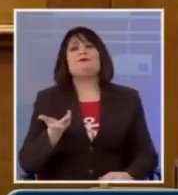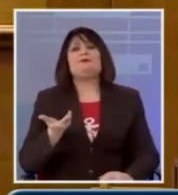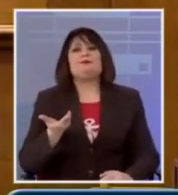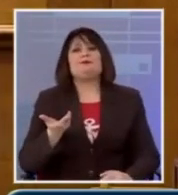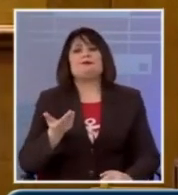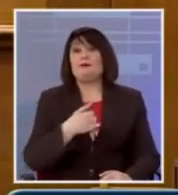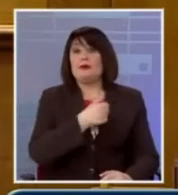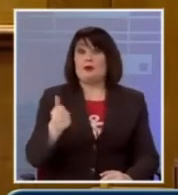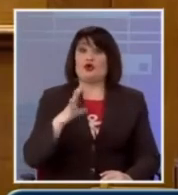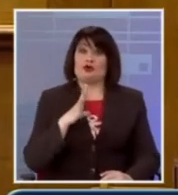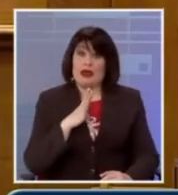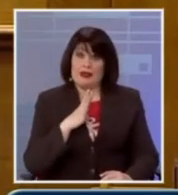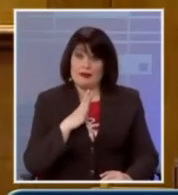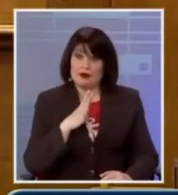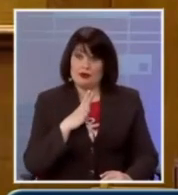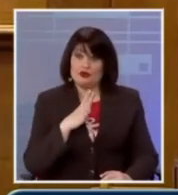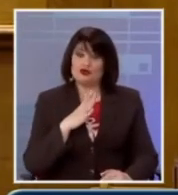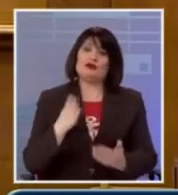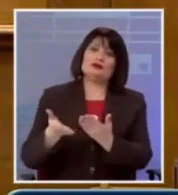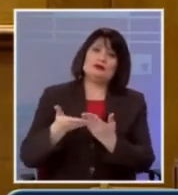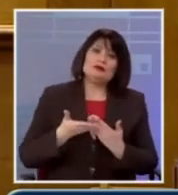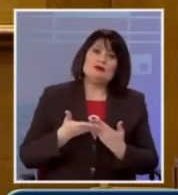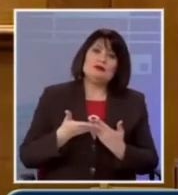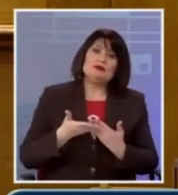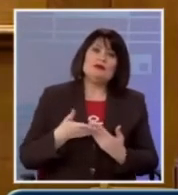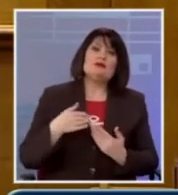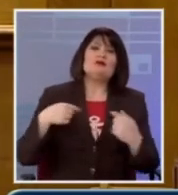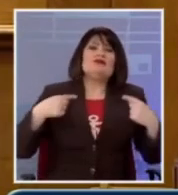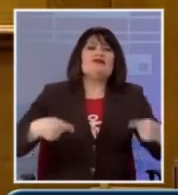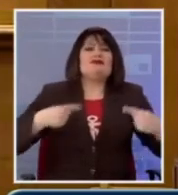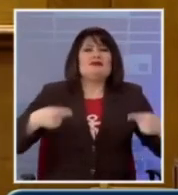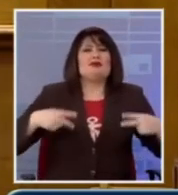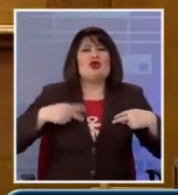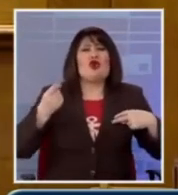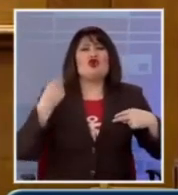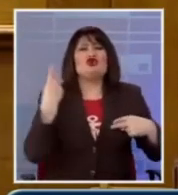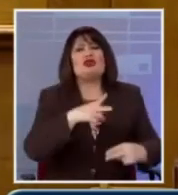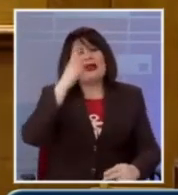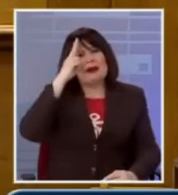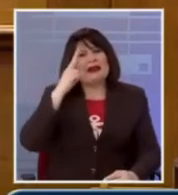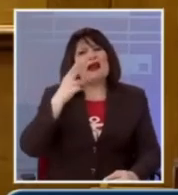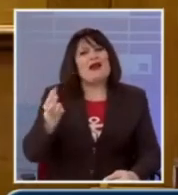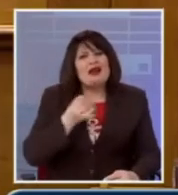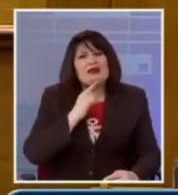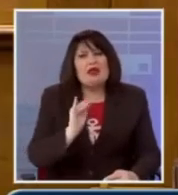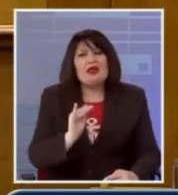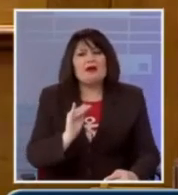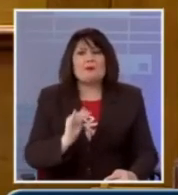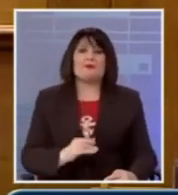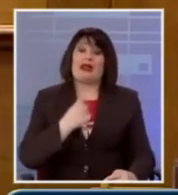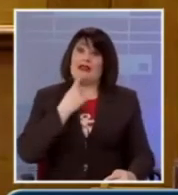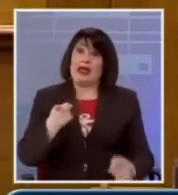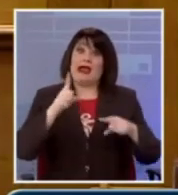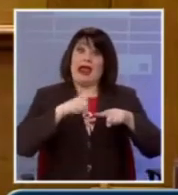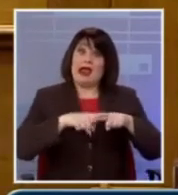άνθρωπος ο οποίος έχει παραμείνει σύμμαχος αυτής της λογικής είναι ο κύριος Σόιμπλε. Θα σας έλεγα λοιπόν ότι η Ελλάδα